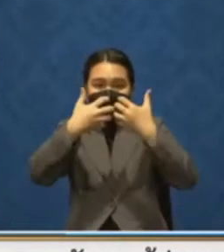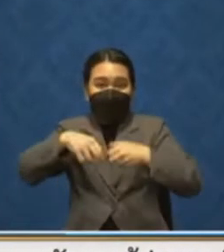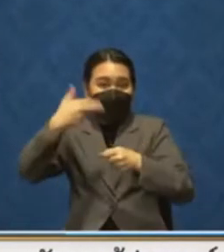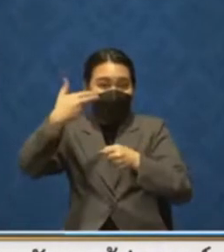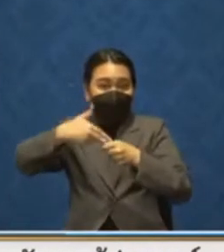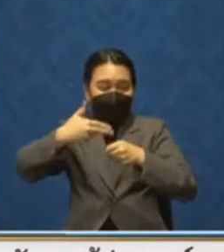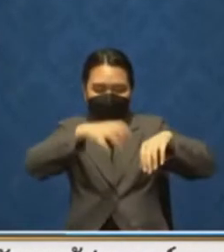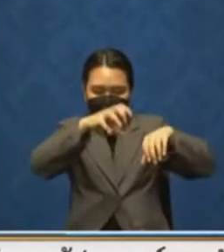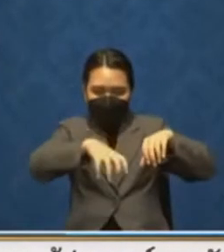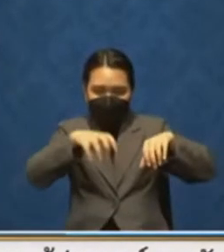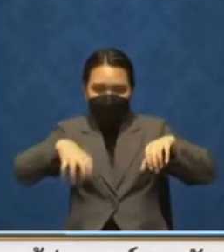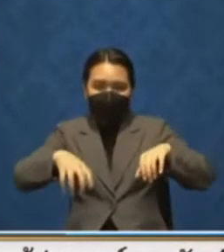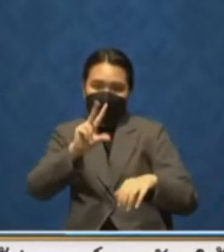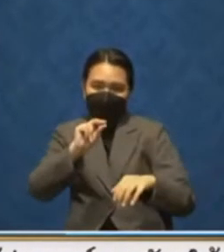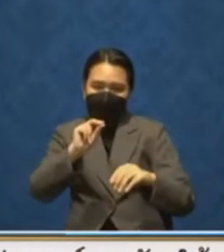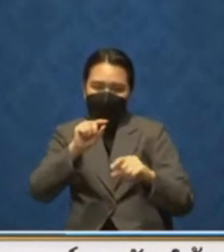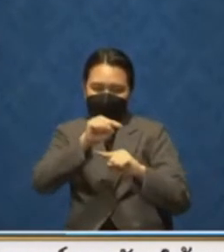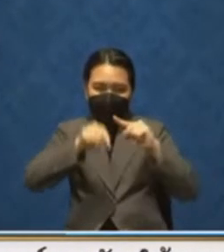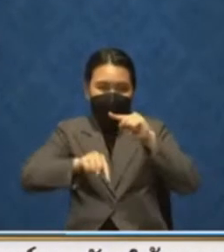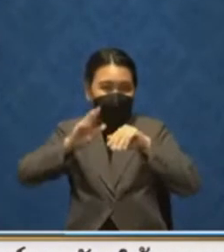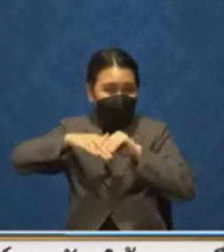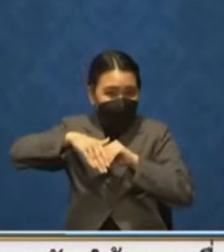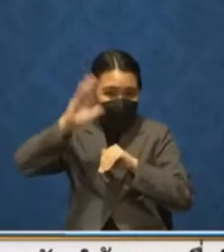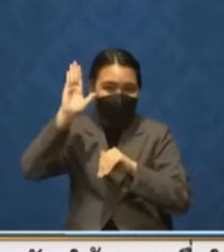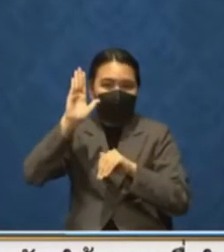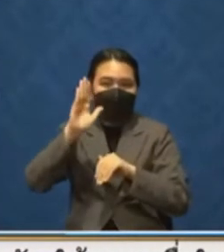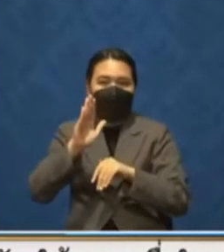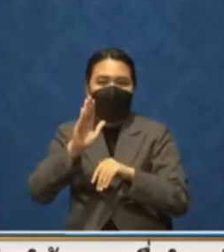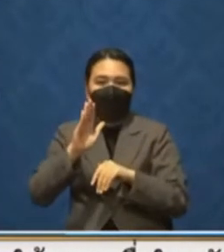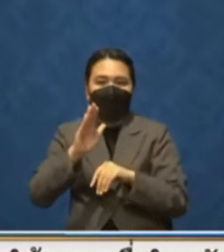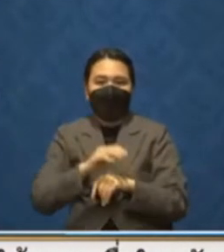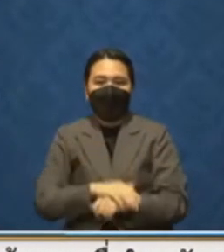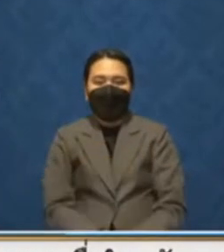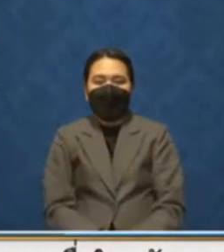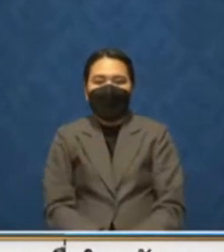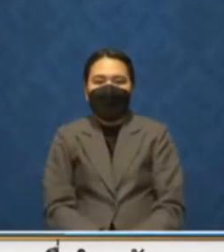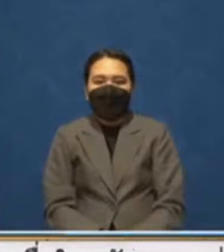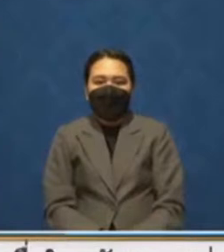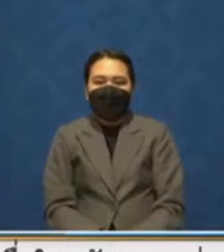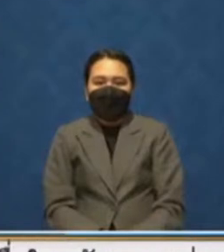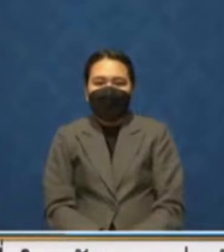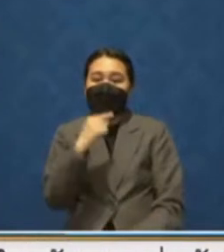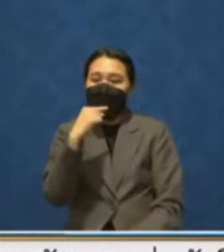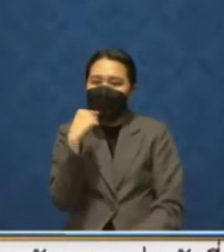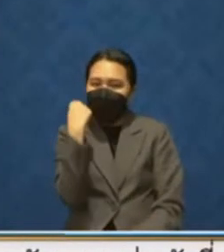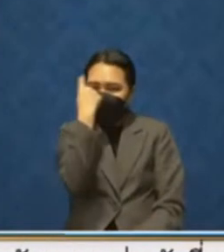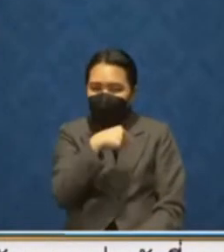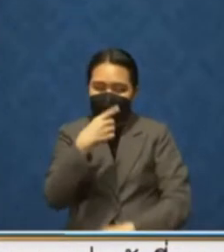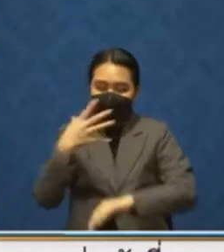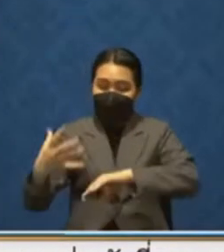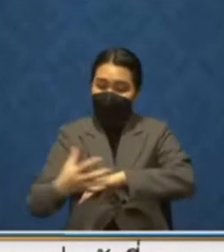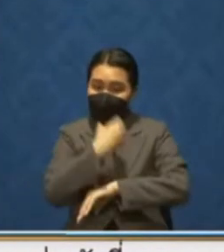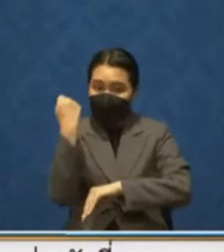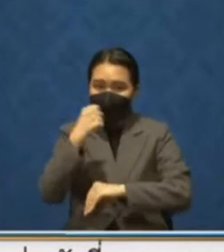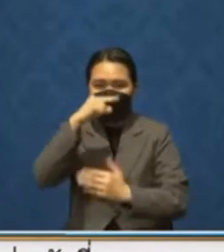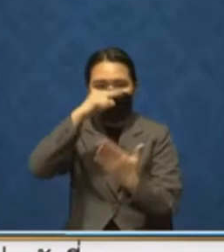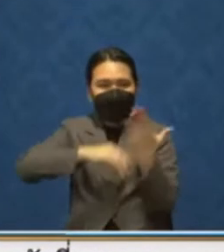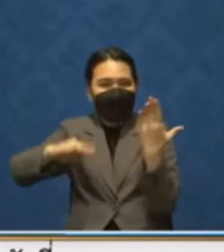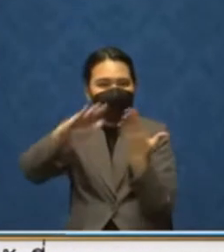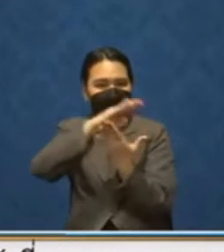30%ที่ใครเอ้ยถ้าใครก็ตามที่มีอำนาจในแผ่นดินนี้